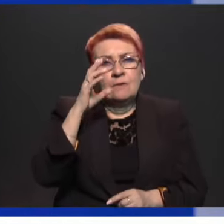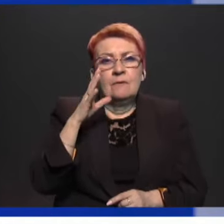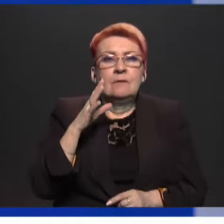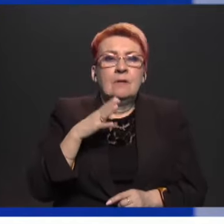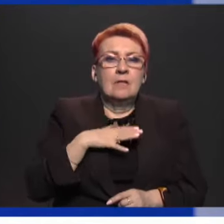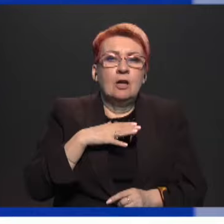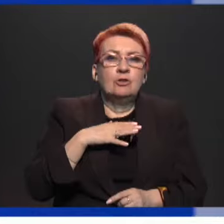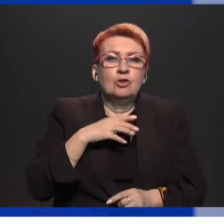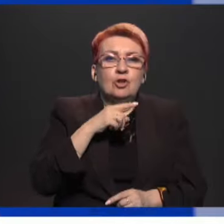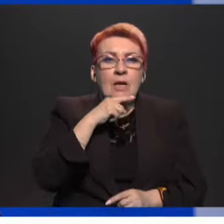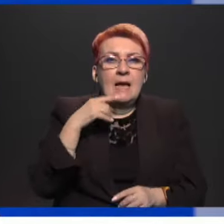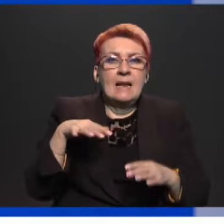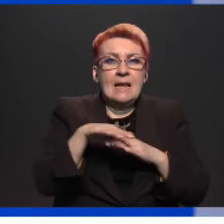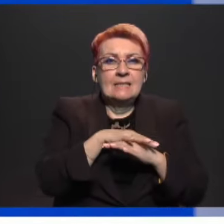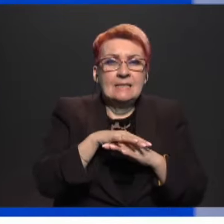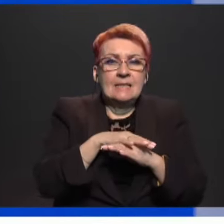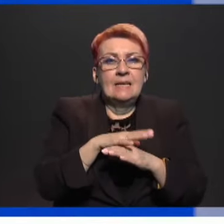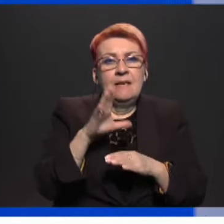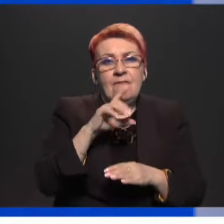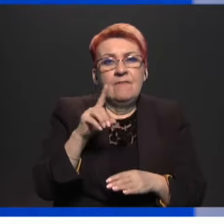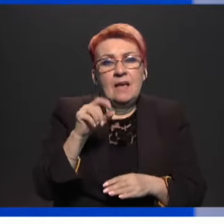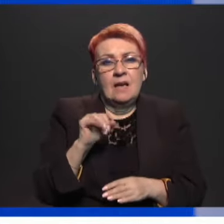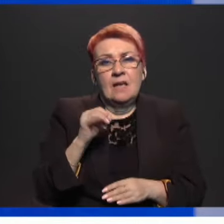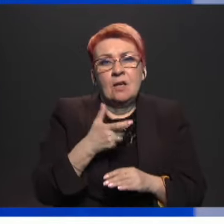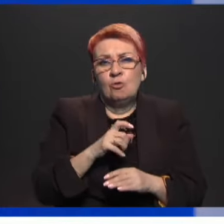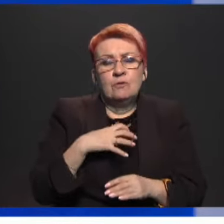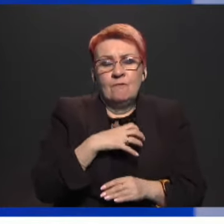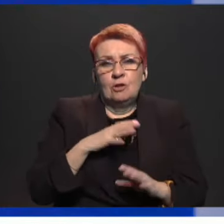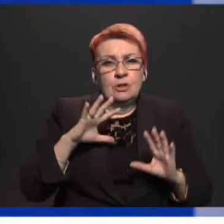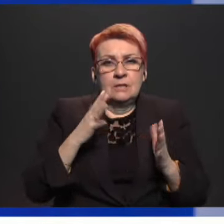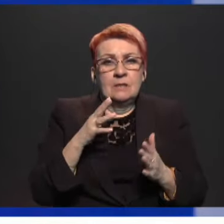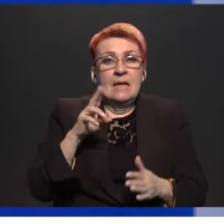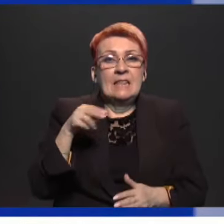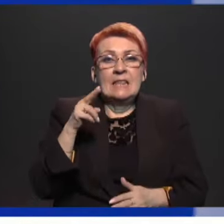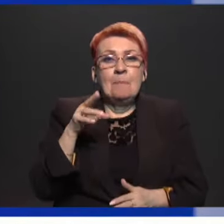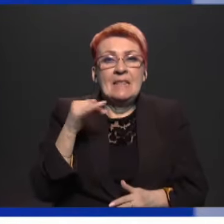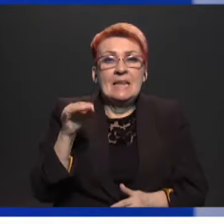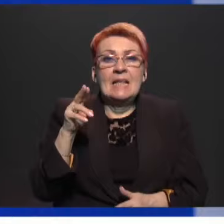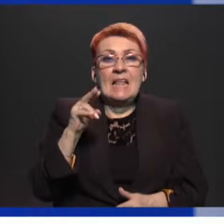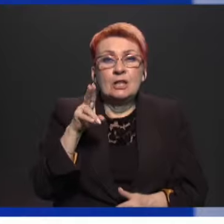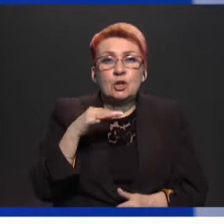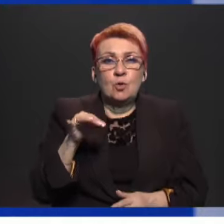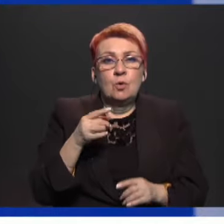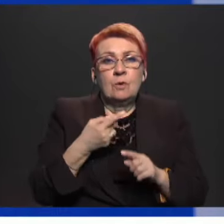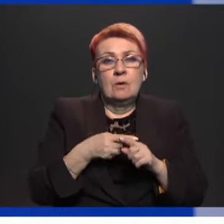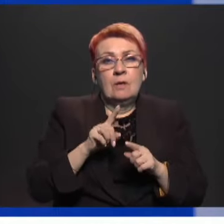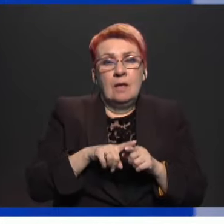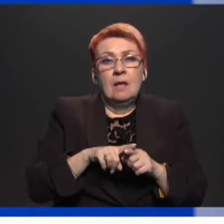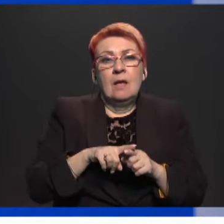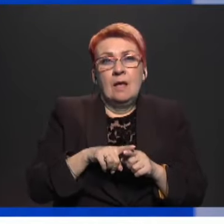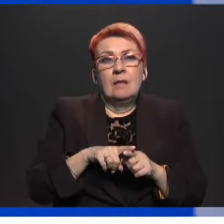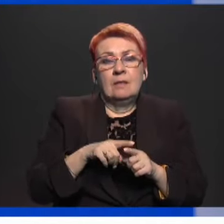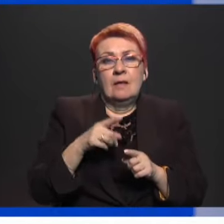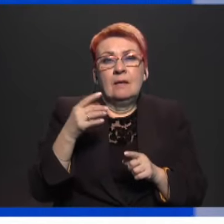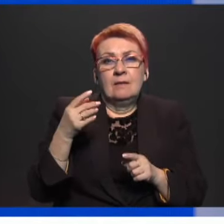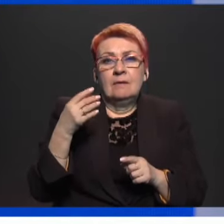нашей России веха и очень важное событие. Вообще Дмитрий Донской, конечно, это эпохальная фигура в истории